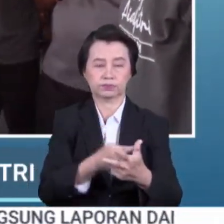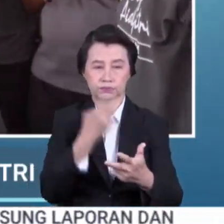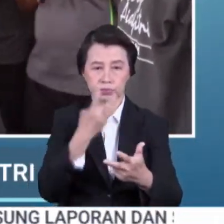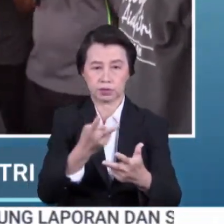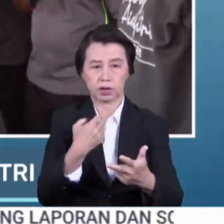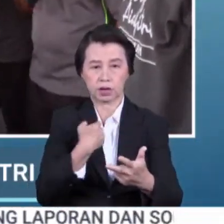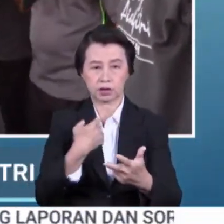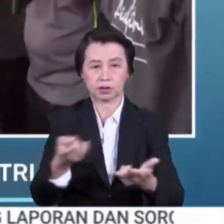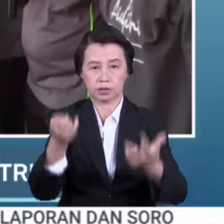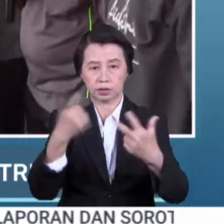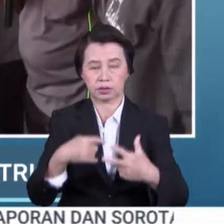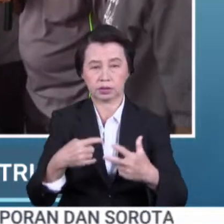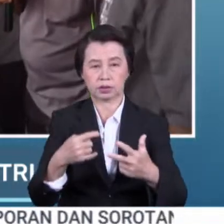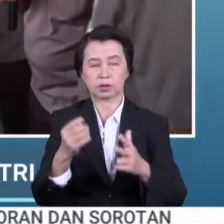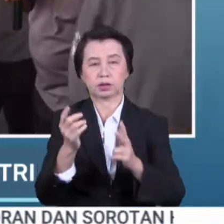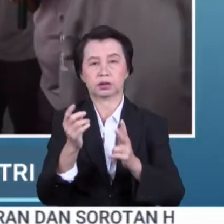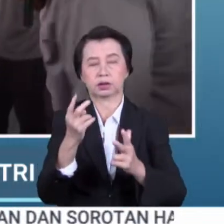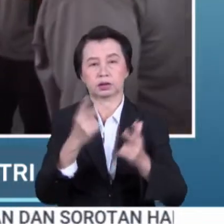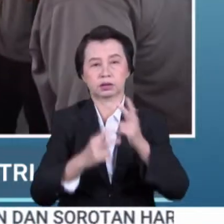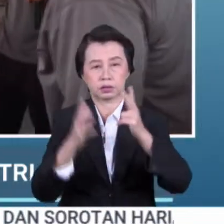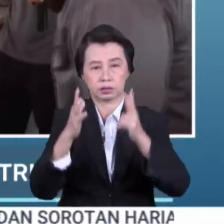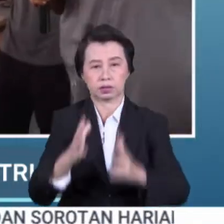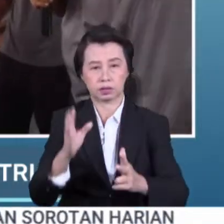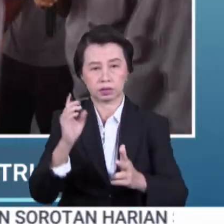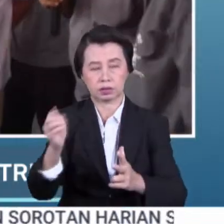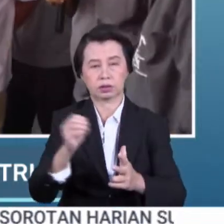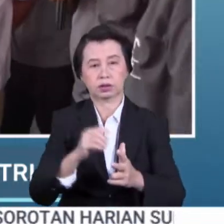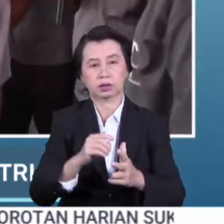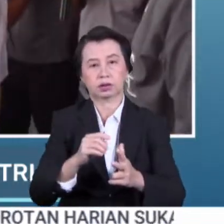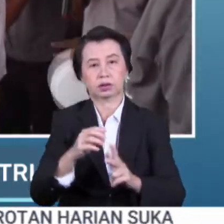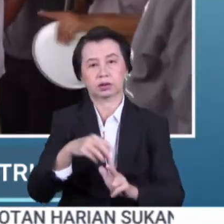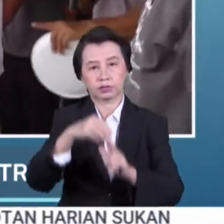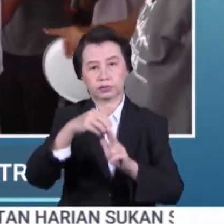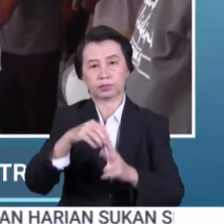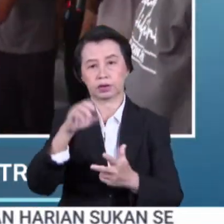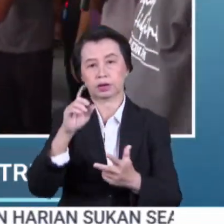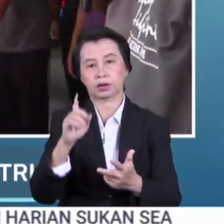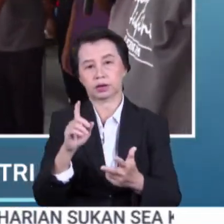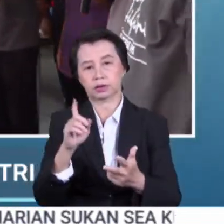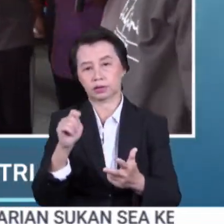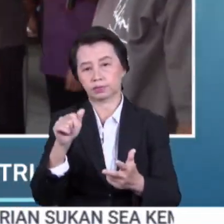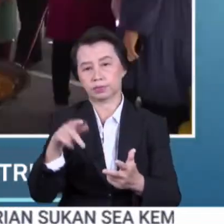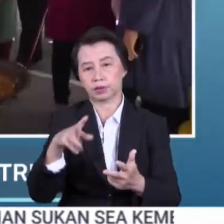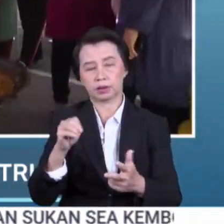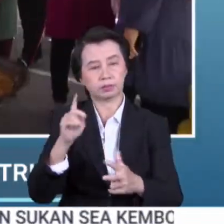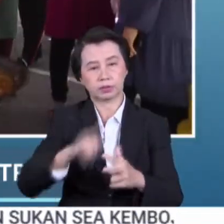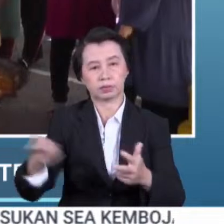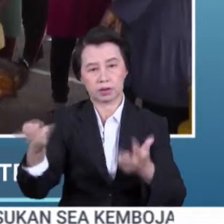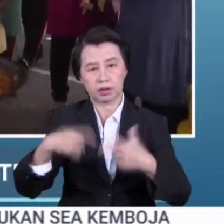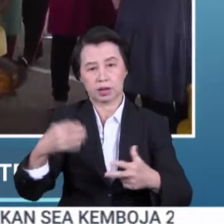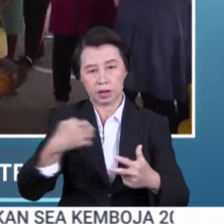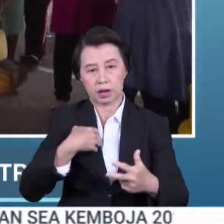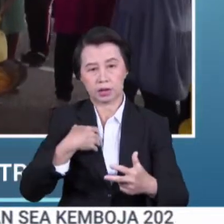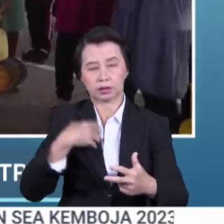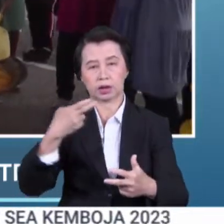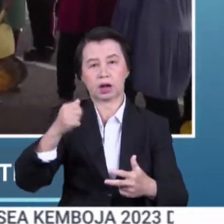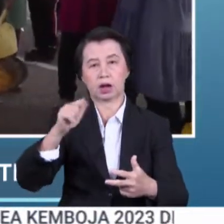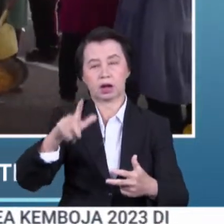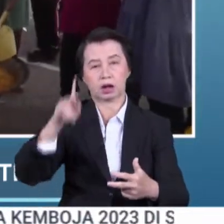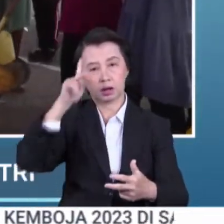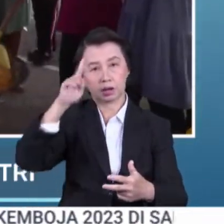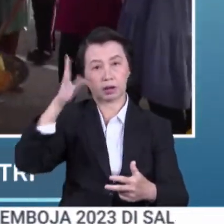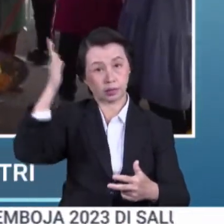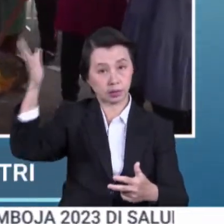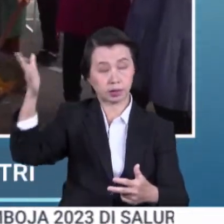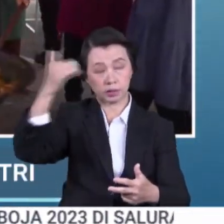ada kehadiran tetamu istimewa. Cuma di Sabak, Benam sepatutnya Timbalan Perdana Menteri dapat hadir, namun beliau ada urusan di Kelantan pada hari ini terpaksa